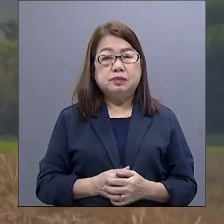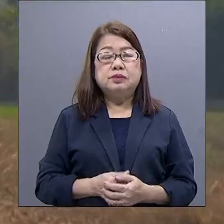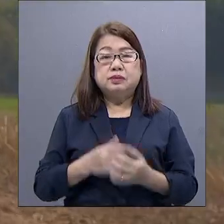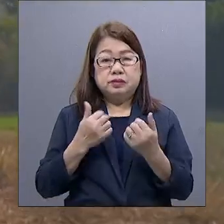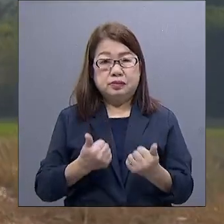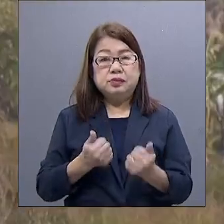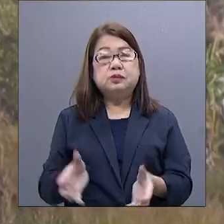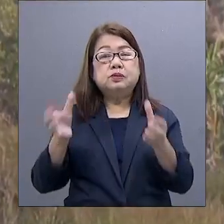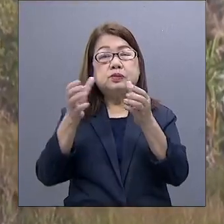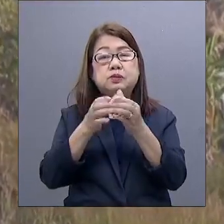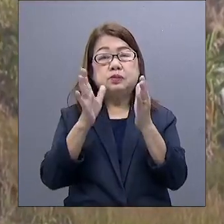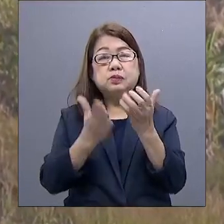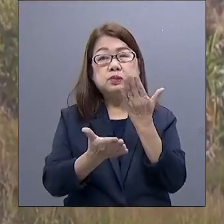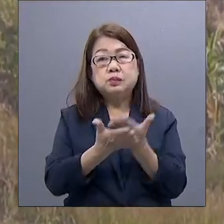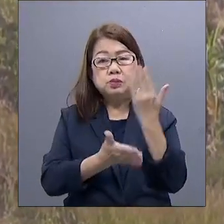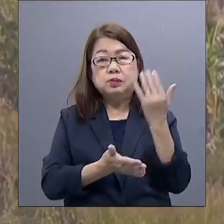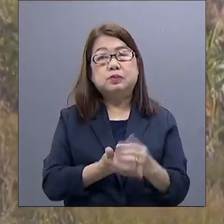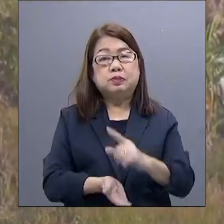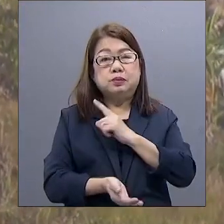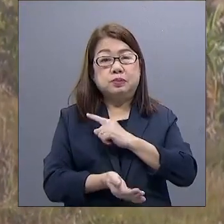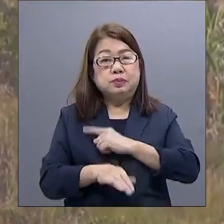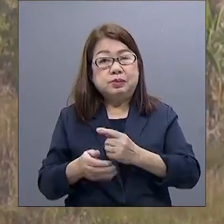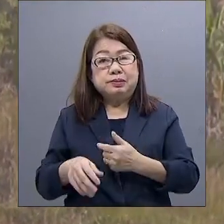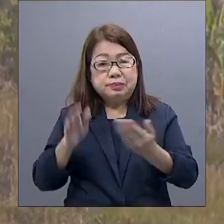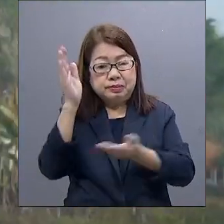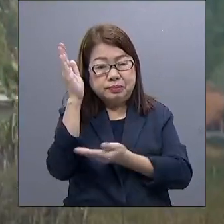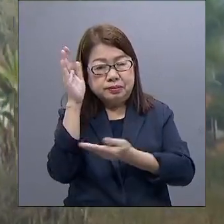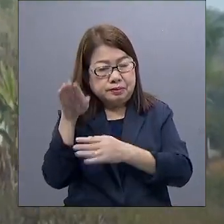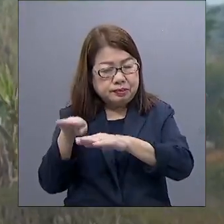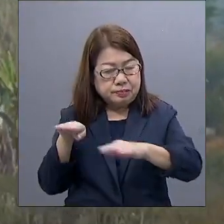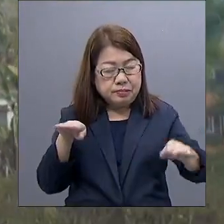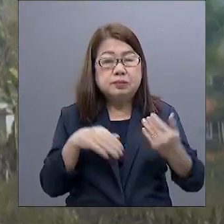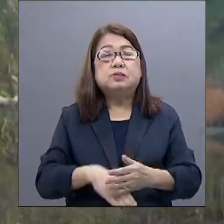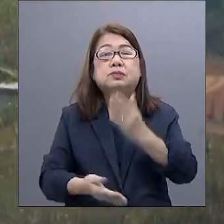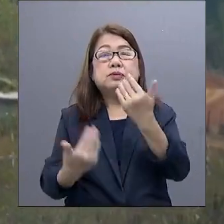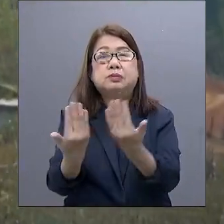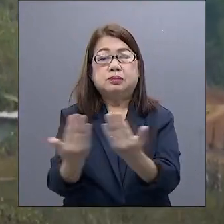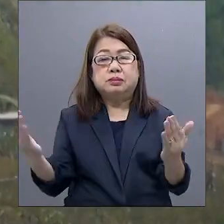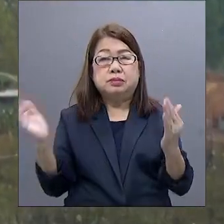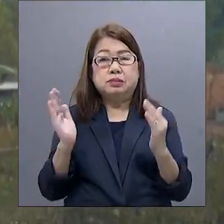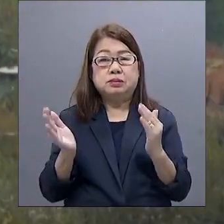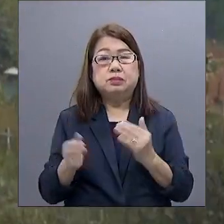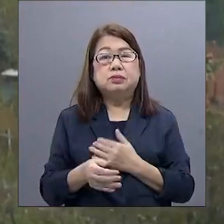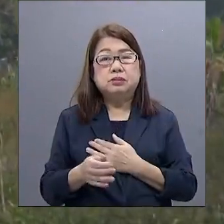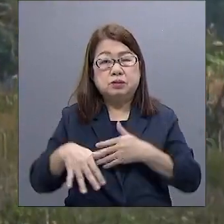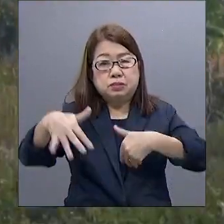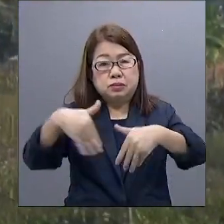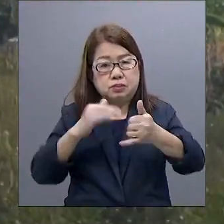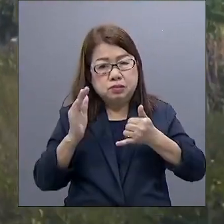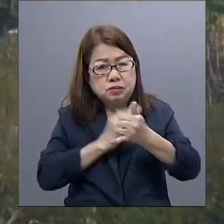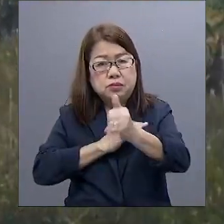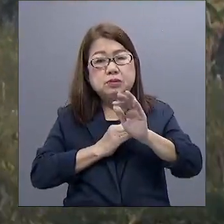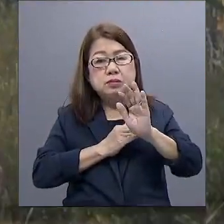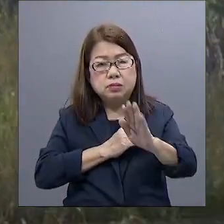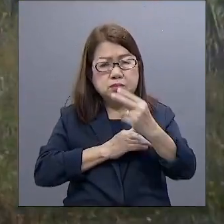พอกลมใทุน Clubเข้านปรบพืนที่มีการปิดกันเส้นทางเข้าออกเพื่อไมให้ชาบ้านเห็ความเคลื่อนไหว